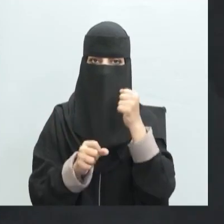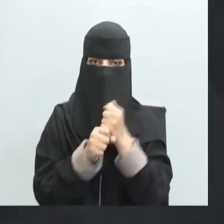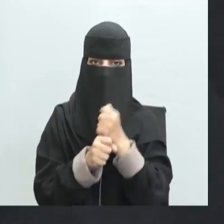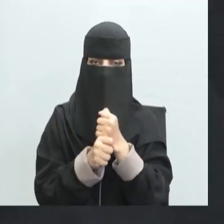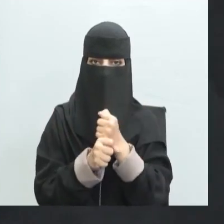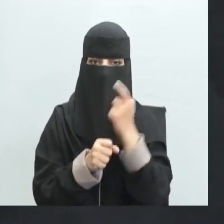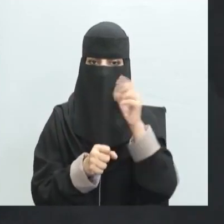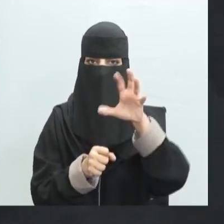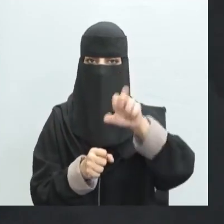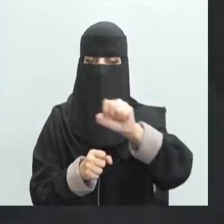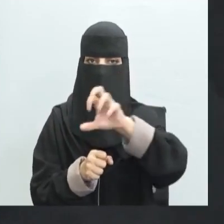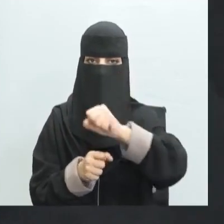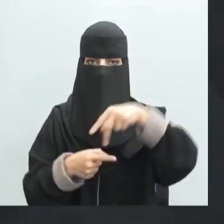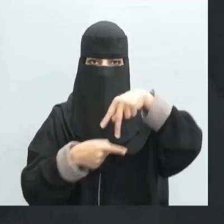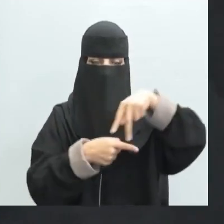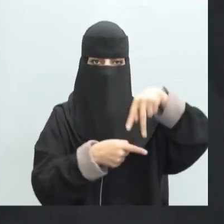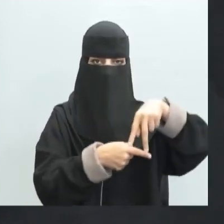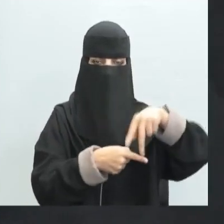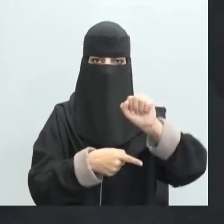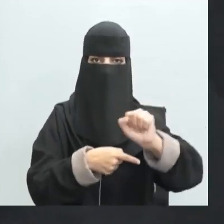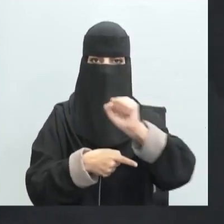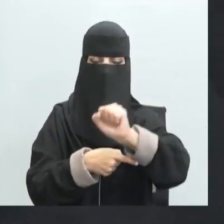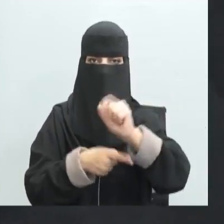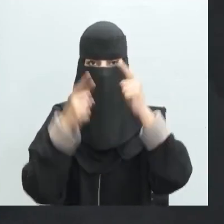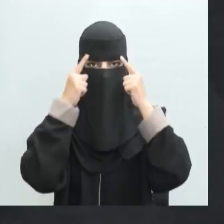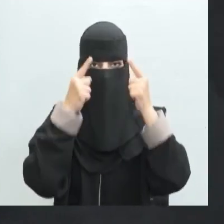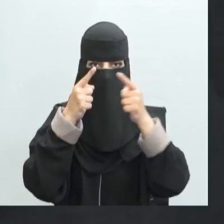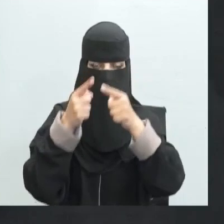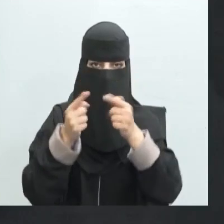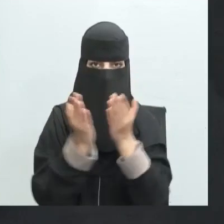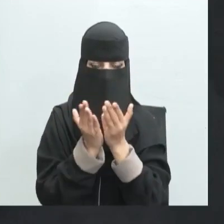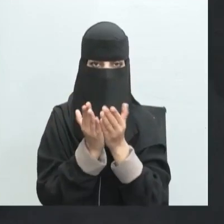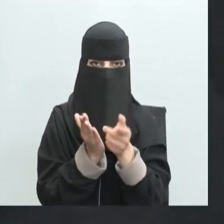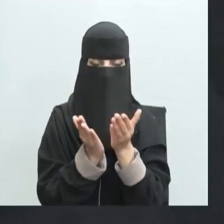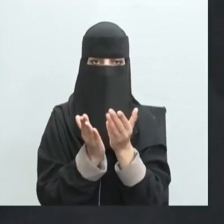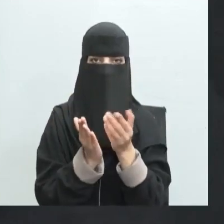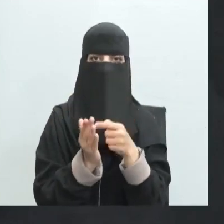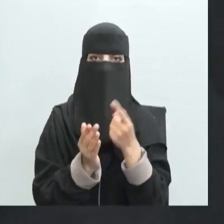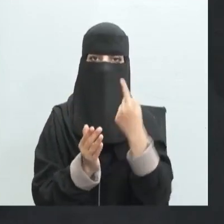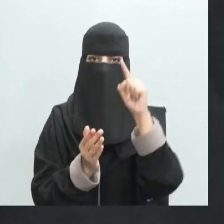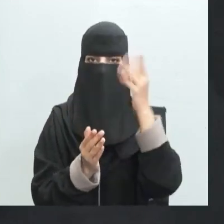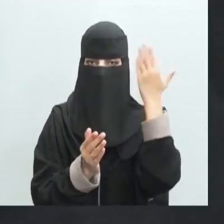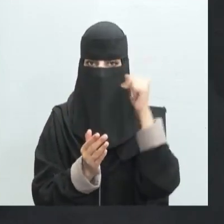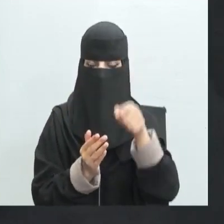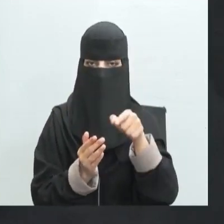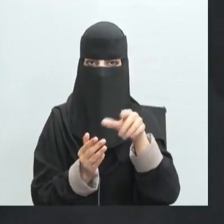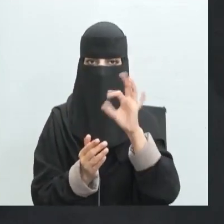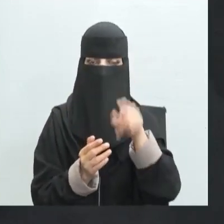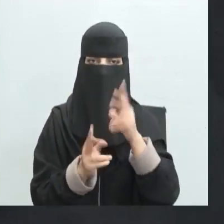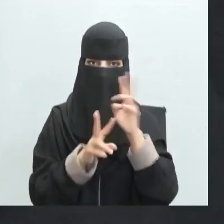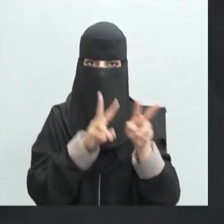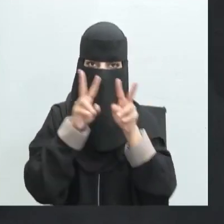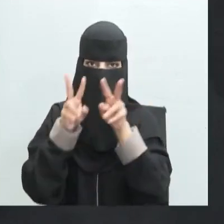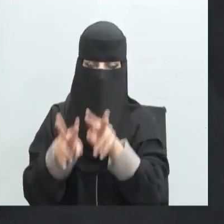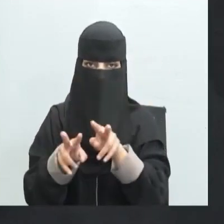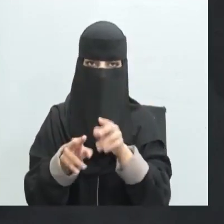باستكشاف لمثلثين خاصين شهيرين سبق لنا دراستهم في المرحله المتوسطه ح ننظر